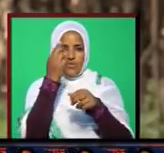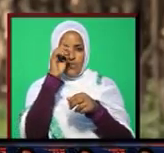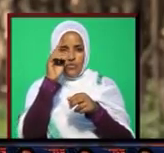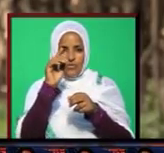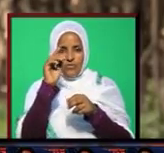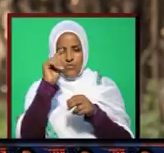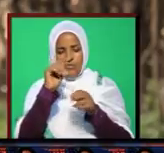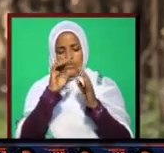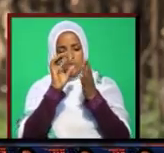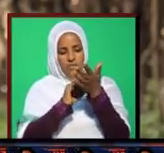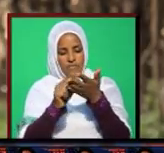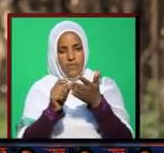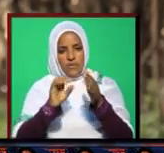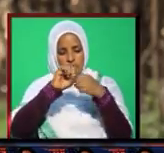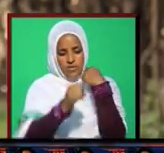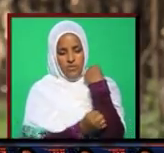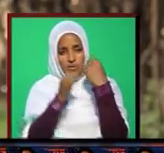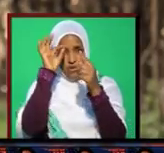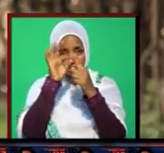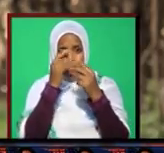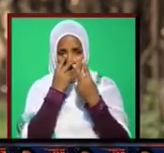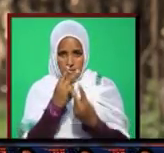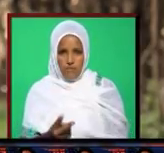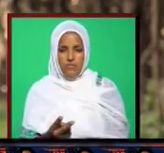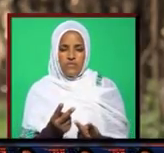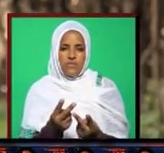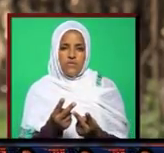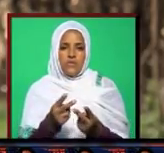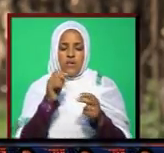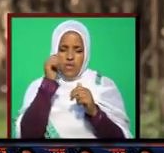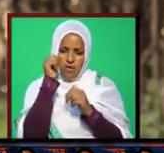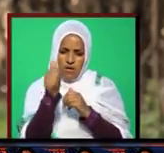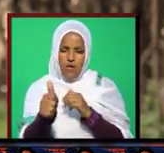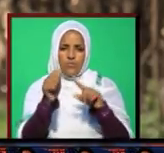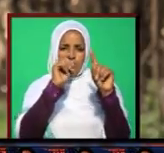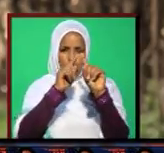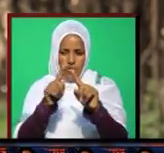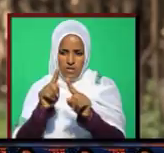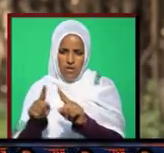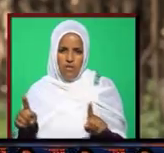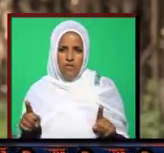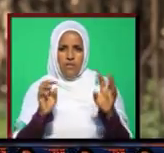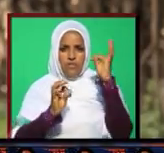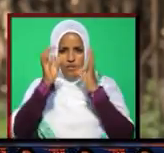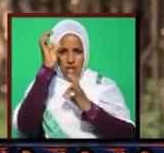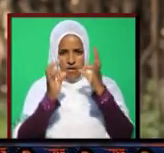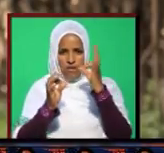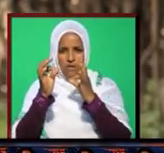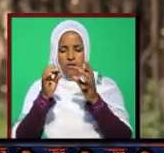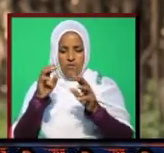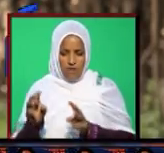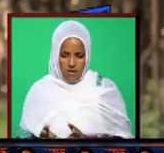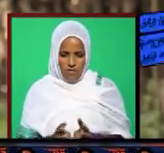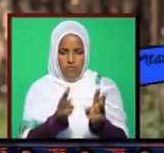አንደኛ ቆሮንቶስ የጻፈበት መሰረታዊ ዓላማ ስናየው ለየራሱ የተለያየ